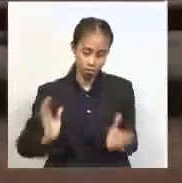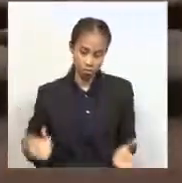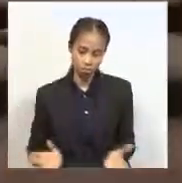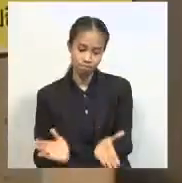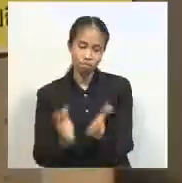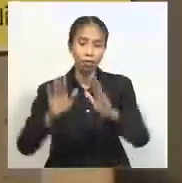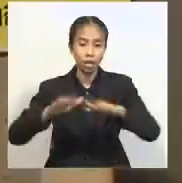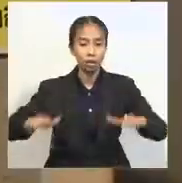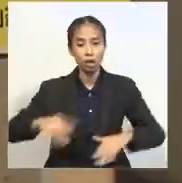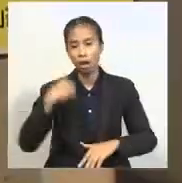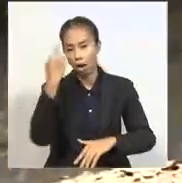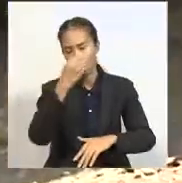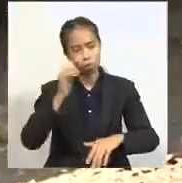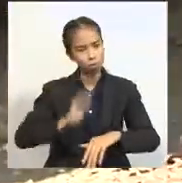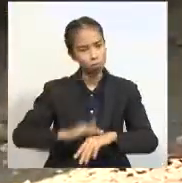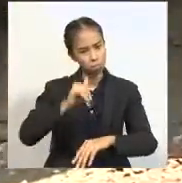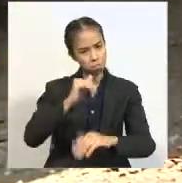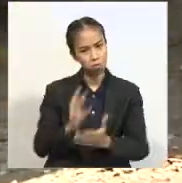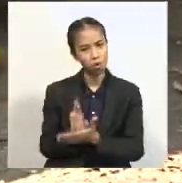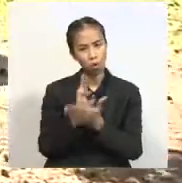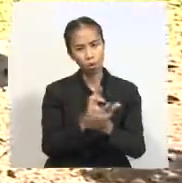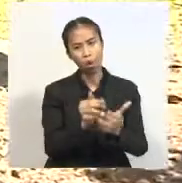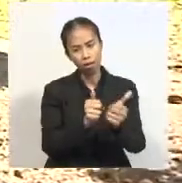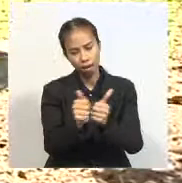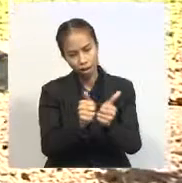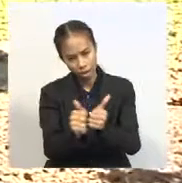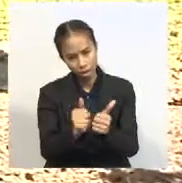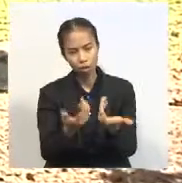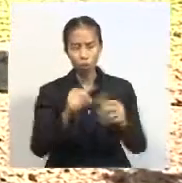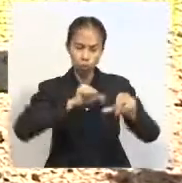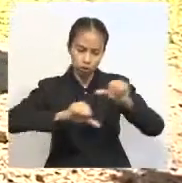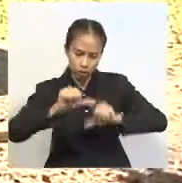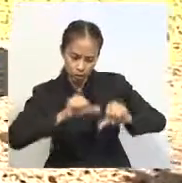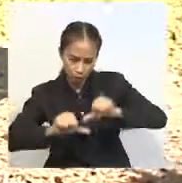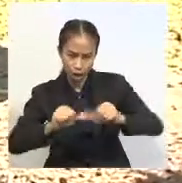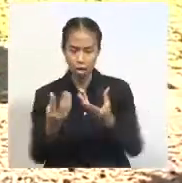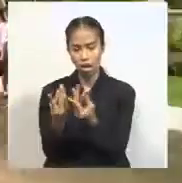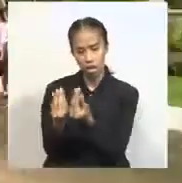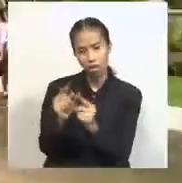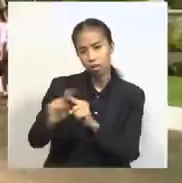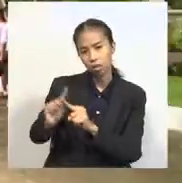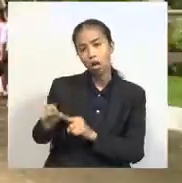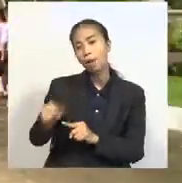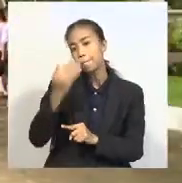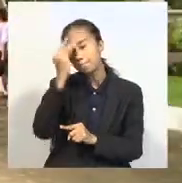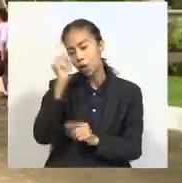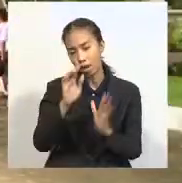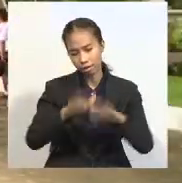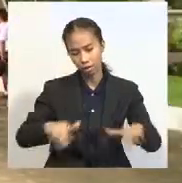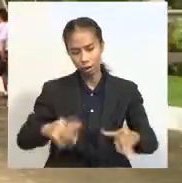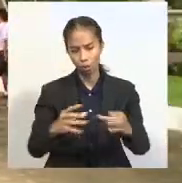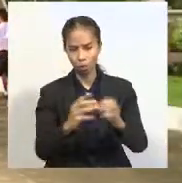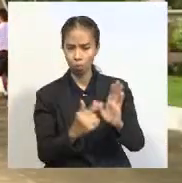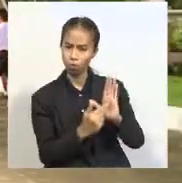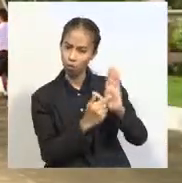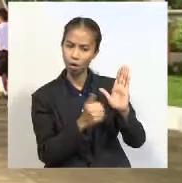รู้ความสามารถหรือเด็กนักเรียนที่ได้รับรางวัลการประกวดวิชาวิทยาศาสตร์และคณิตศาสตร์เพื่อให้เด็กนักเรียนกลุ่มนี้